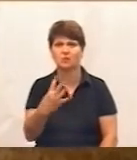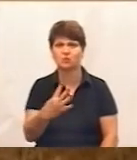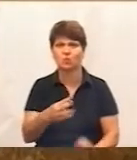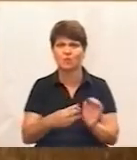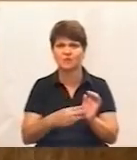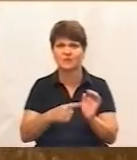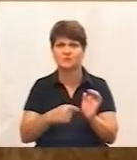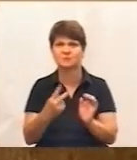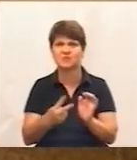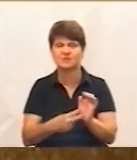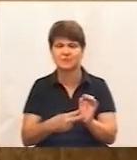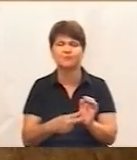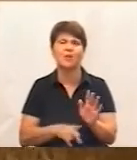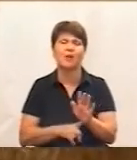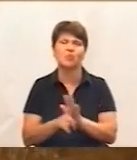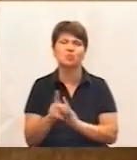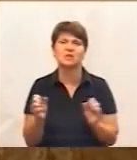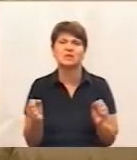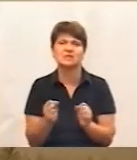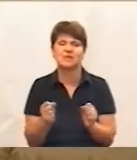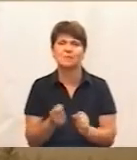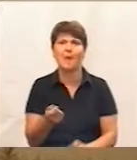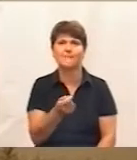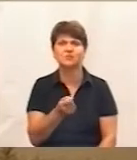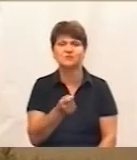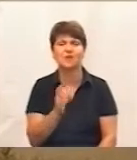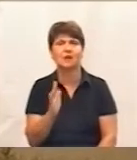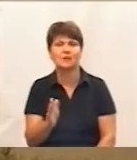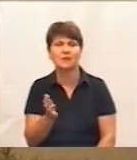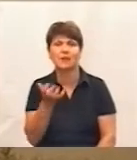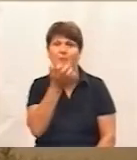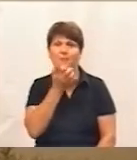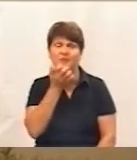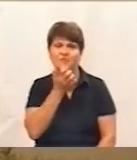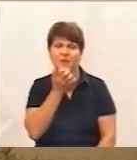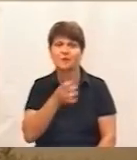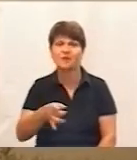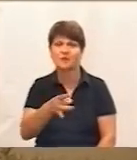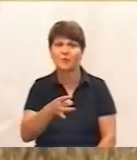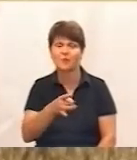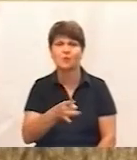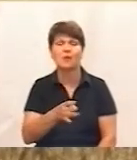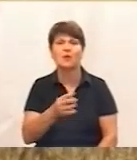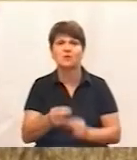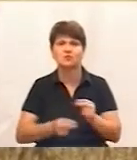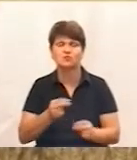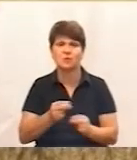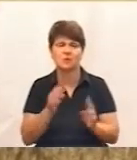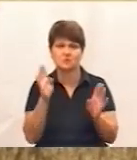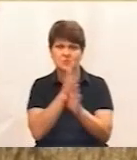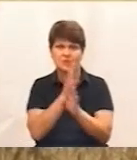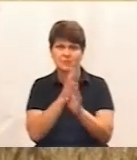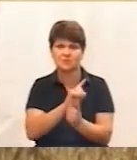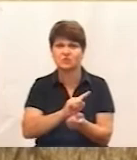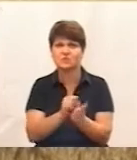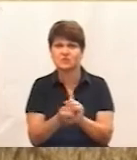Почали в області збір озимої пшениці, поки лише в південних районах. Там через кліматичні зміни, каже науковець Олександр Земляний,